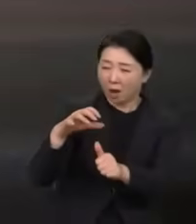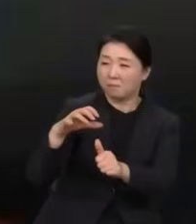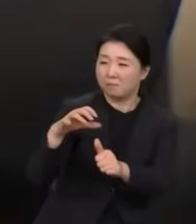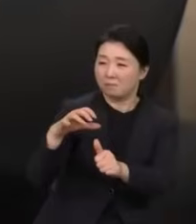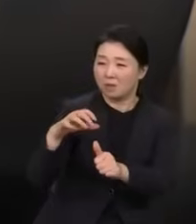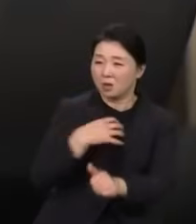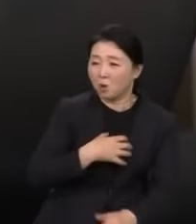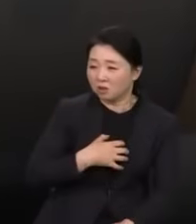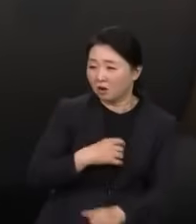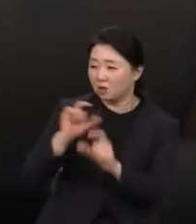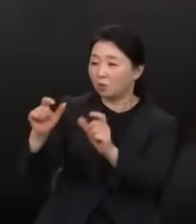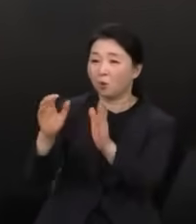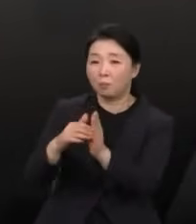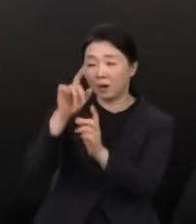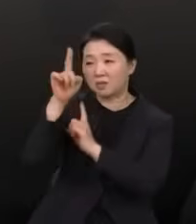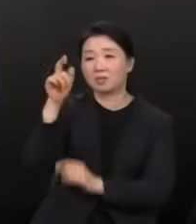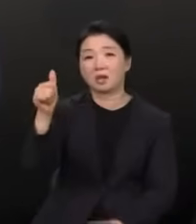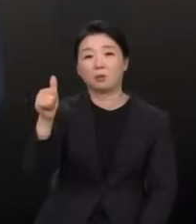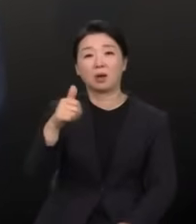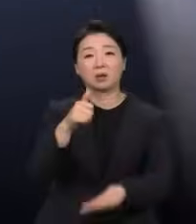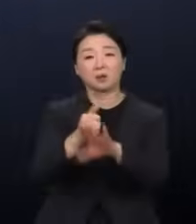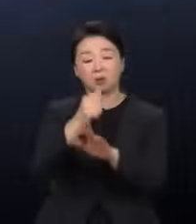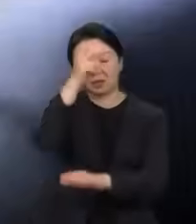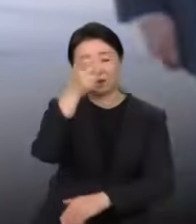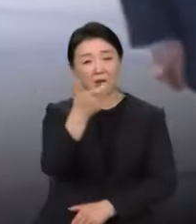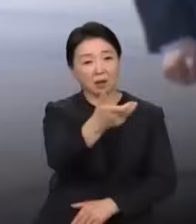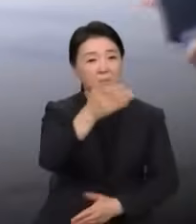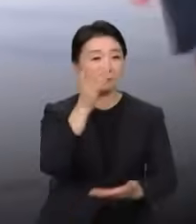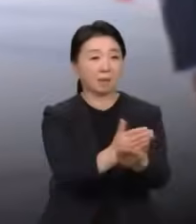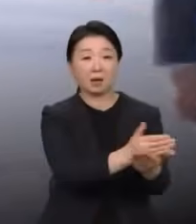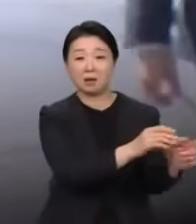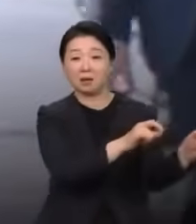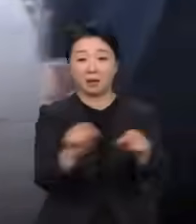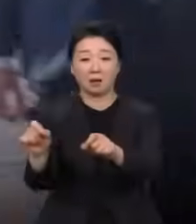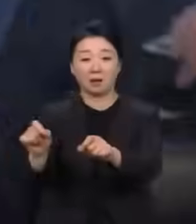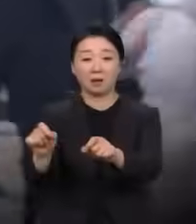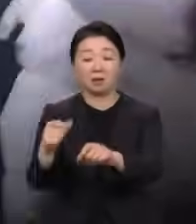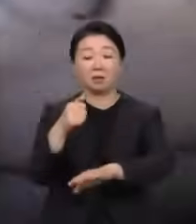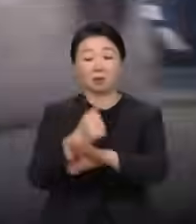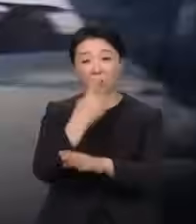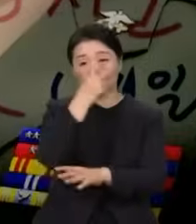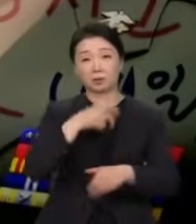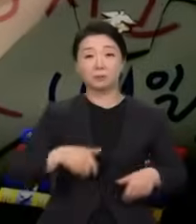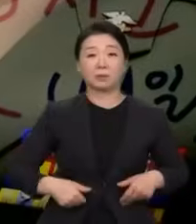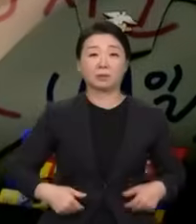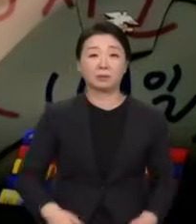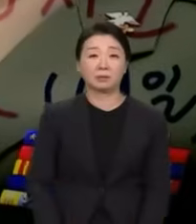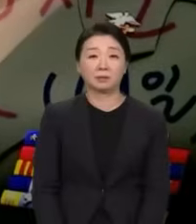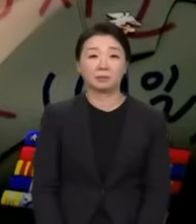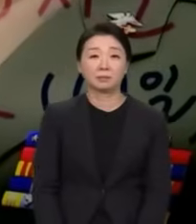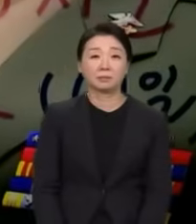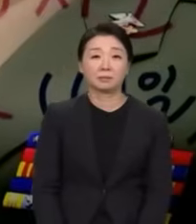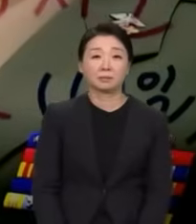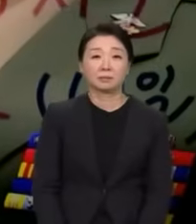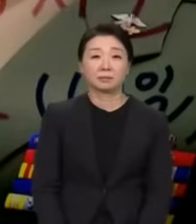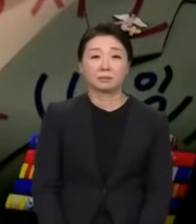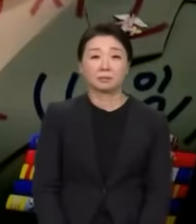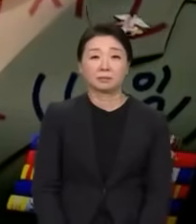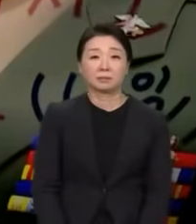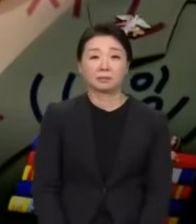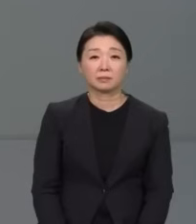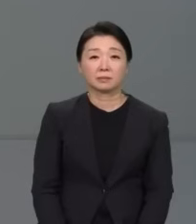경고했는데도 이 장관이 결국 사건 이첩을 중단시킨 배경에 수사가 필요한 대목입니다. JTBC 유선입니다.